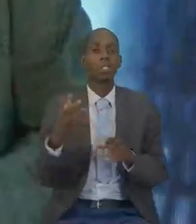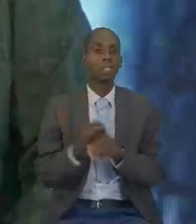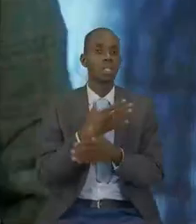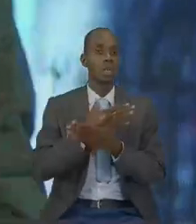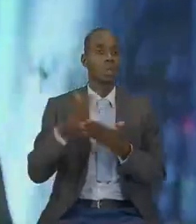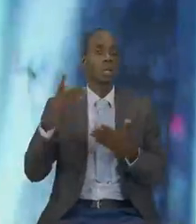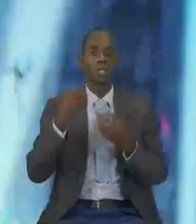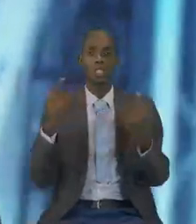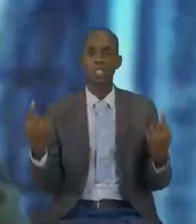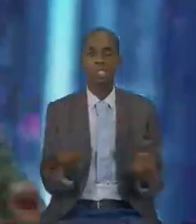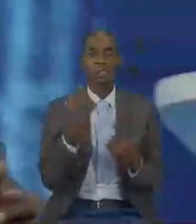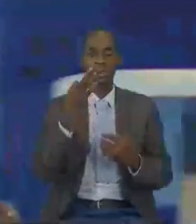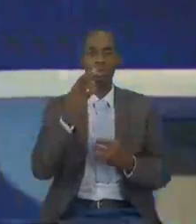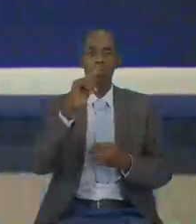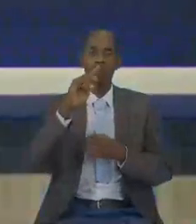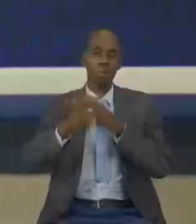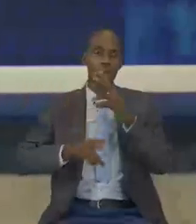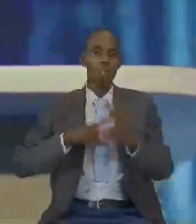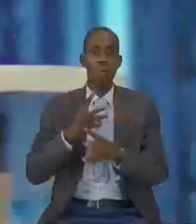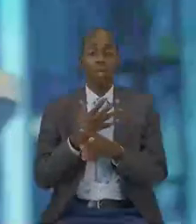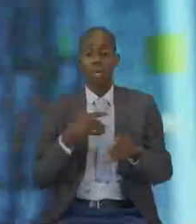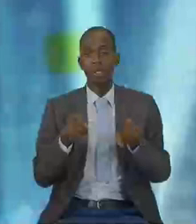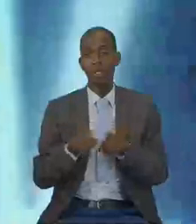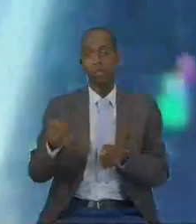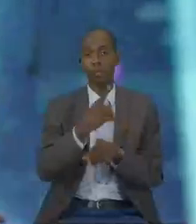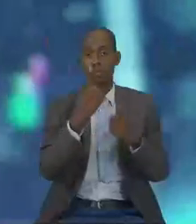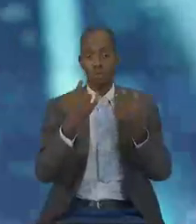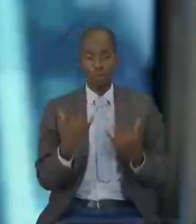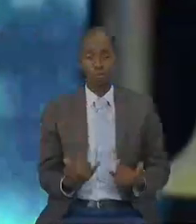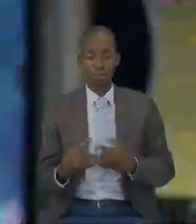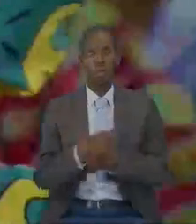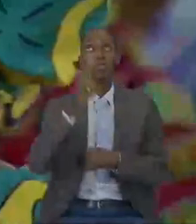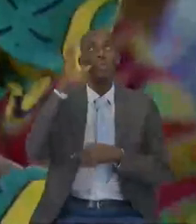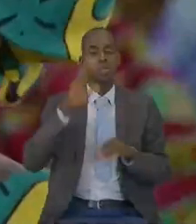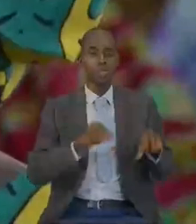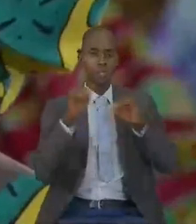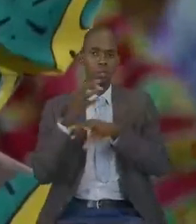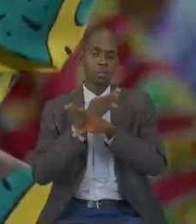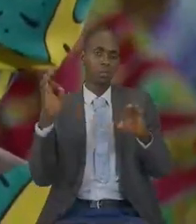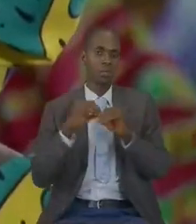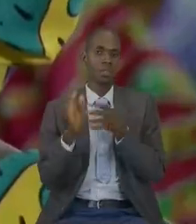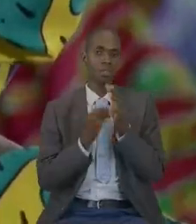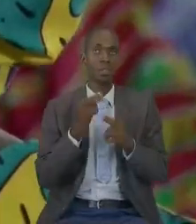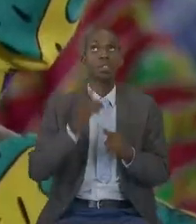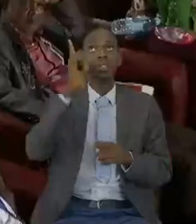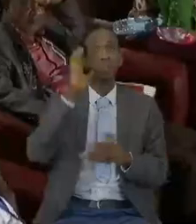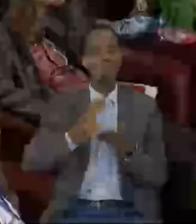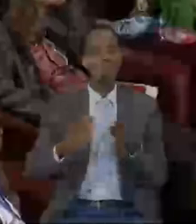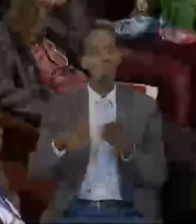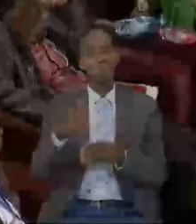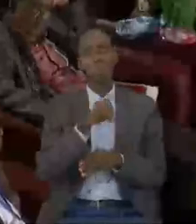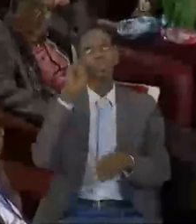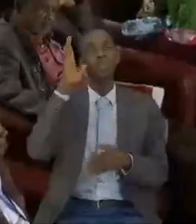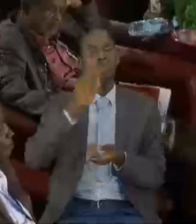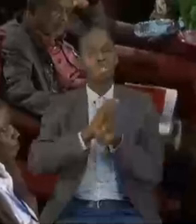Dieu qui ôte le péché du monde. Et comme tu viens aujourd'hui, il va t'affranchir. Il